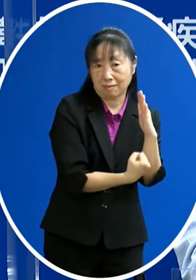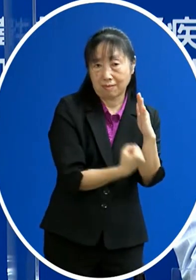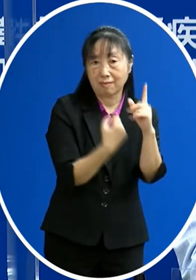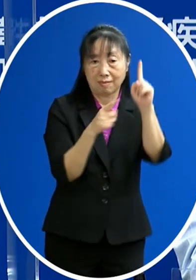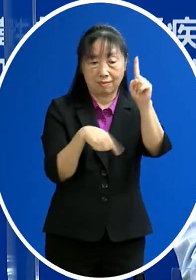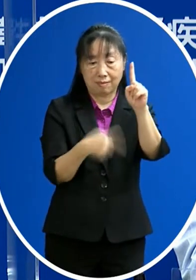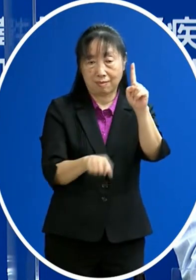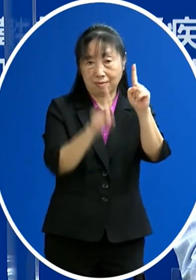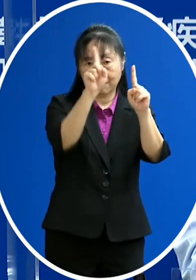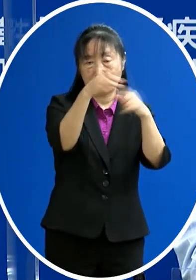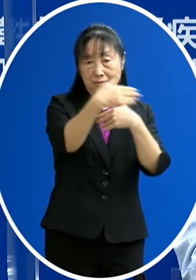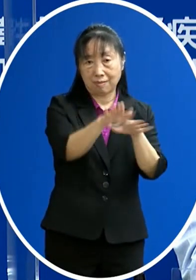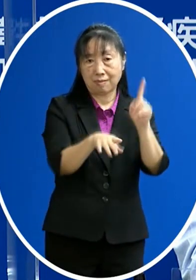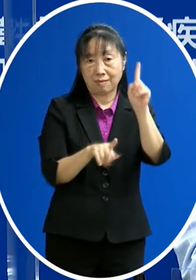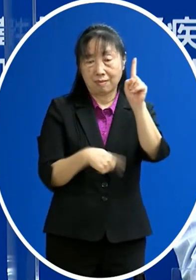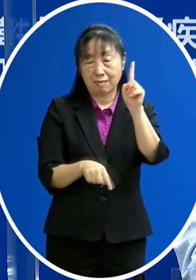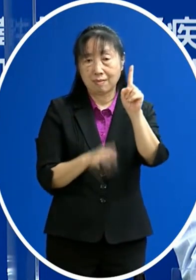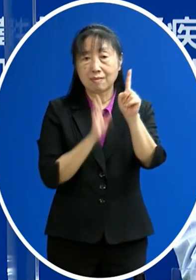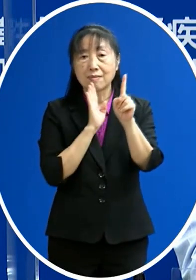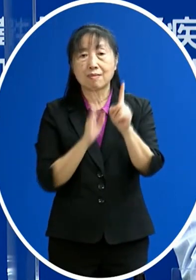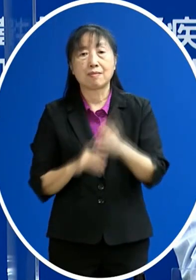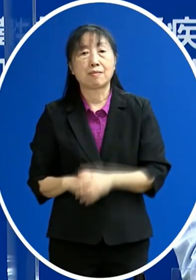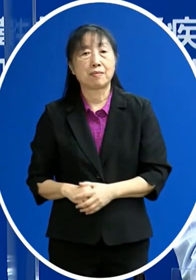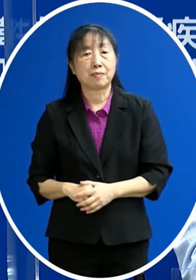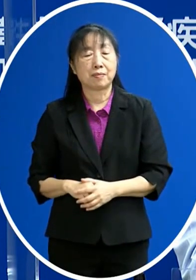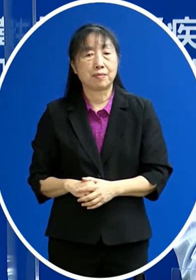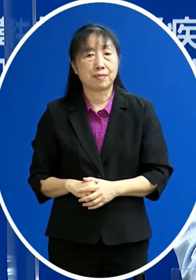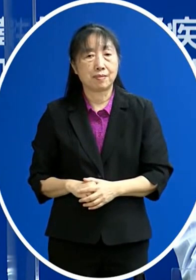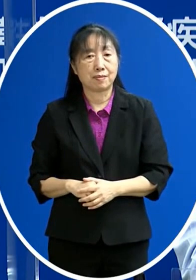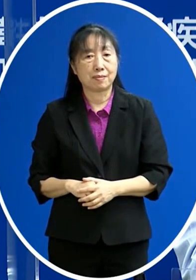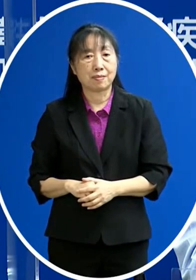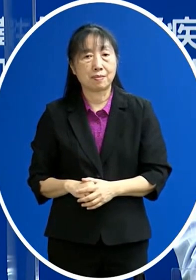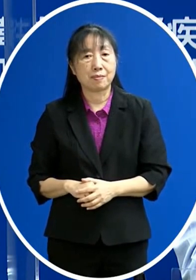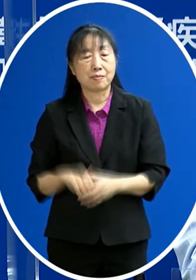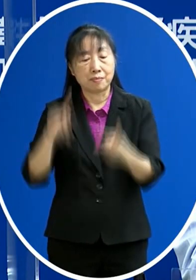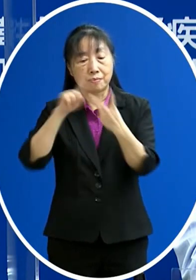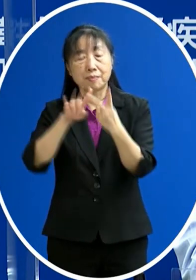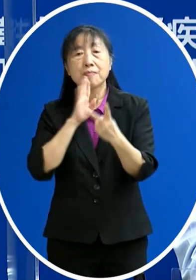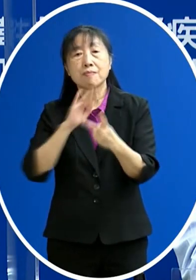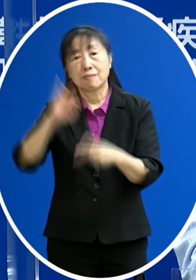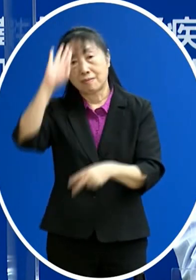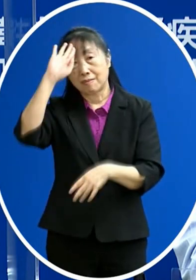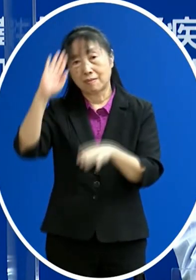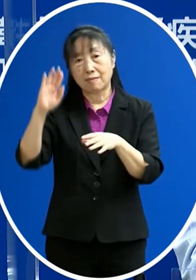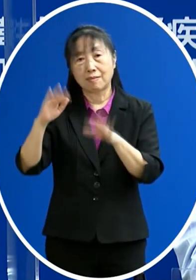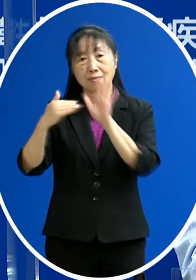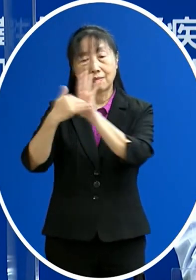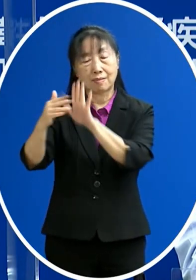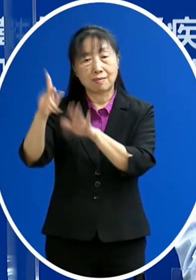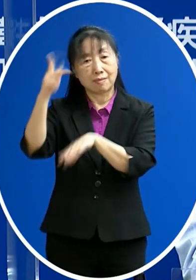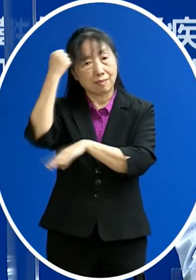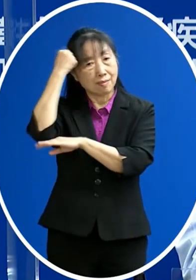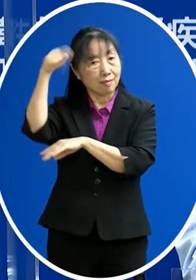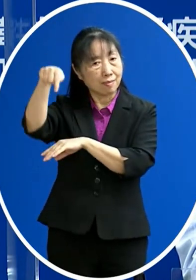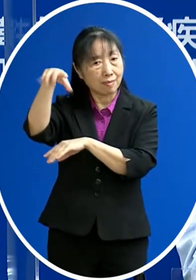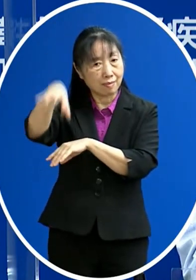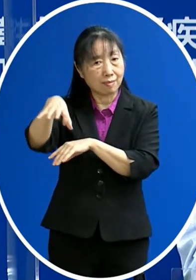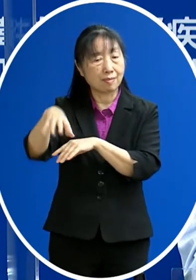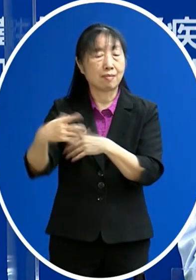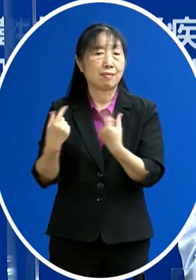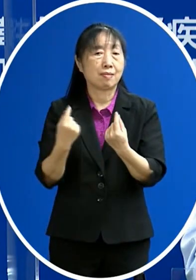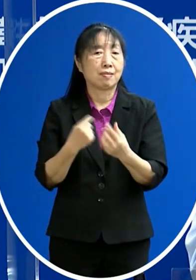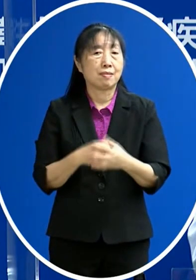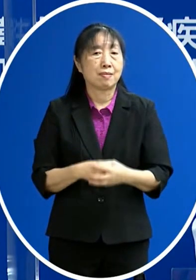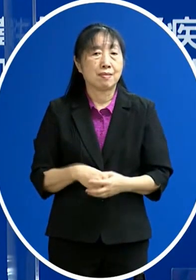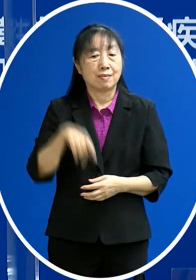户，啊，一人一户。那另外一个就是在这个防疫旅宿哈，在这里面。那当然在防